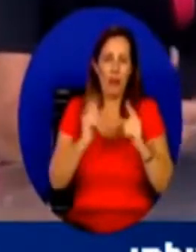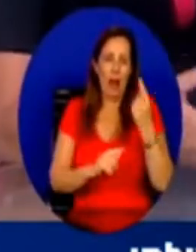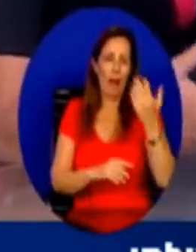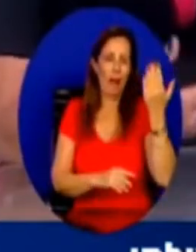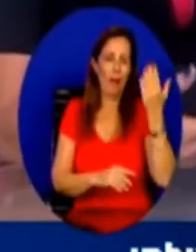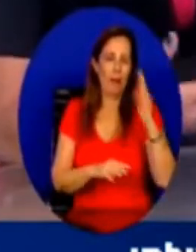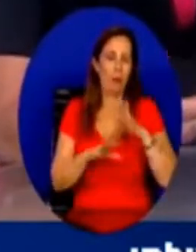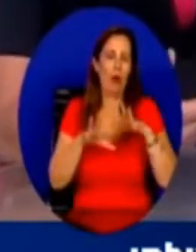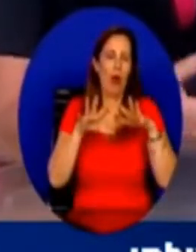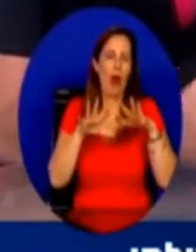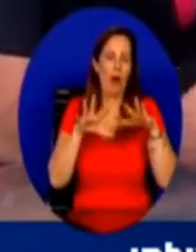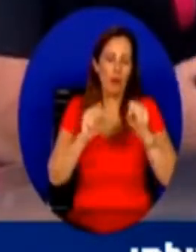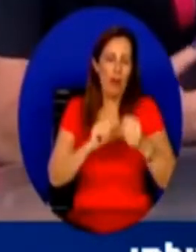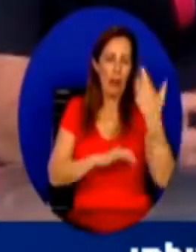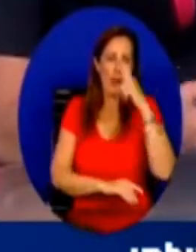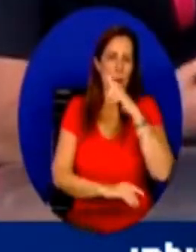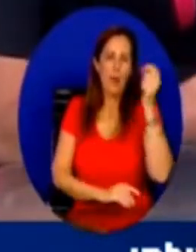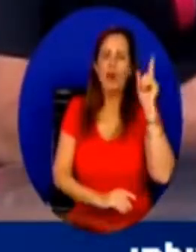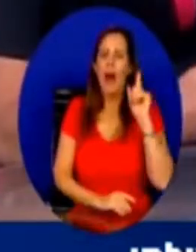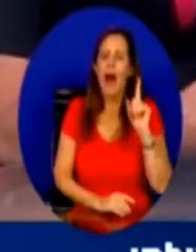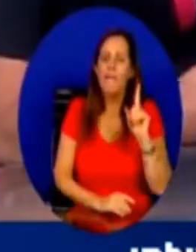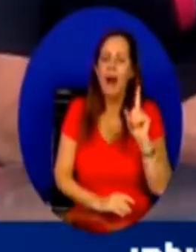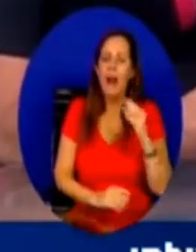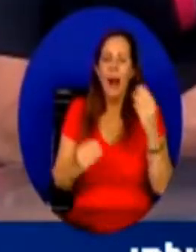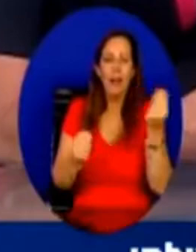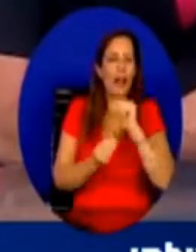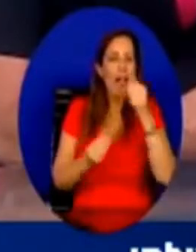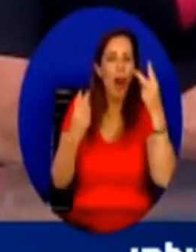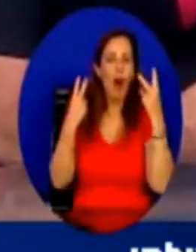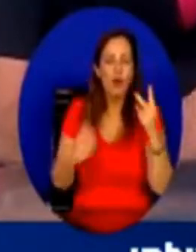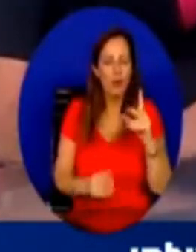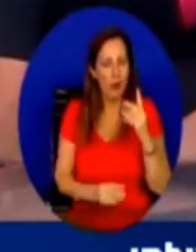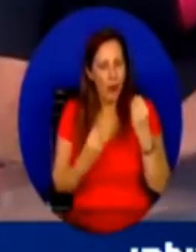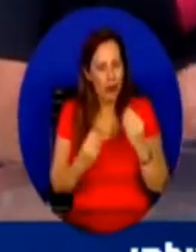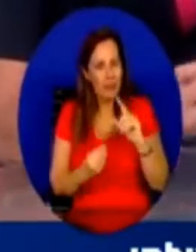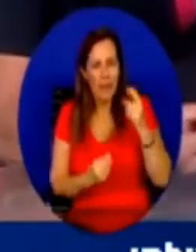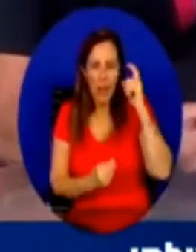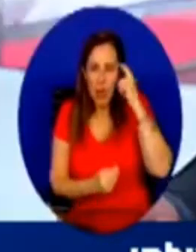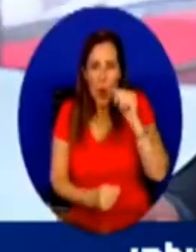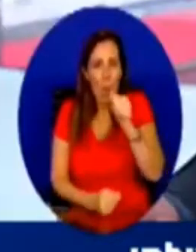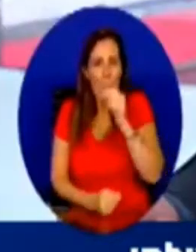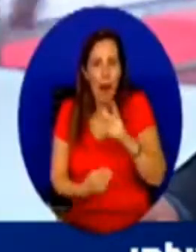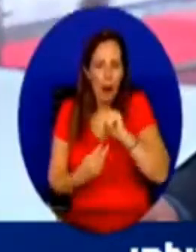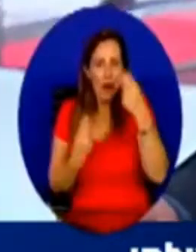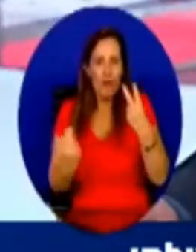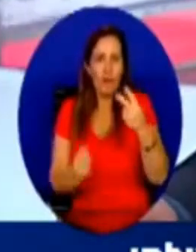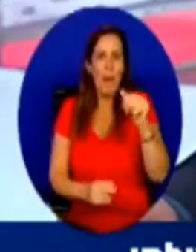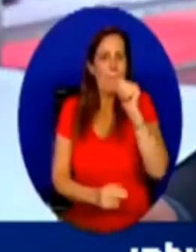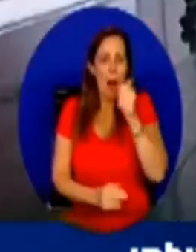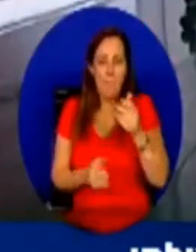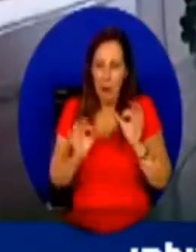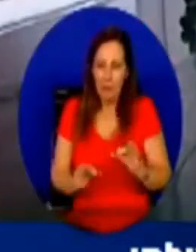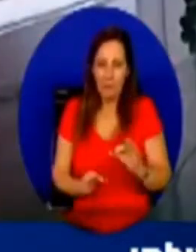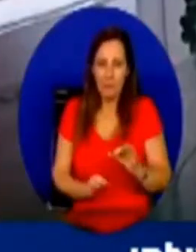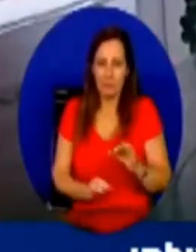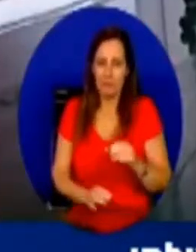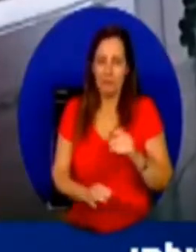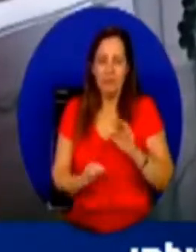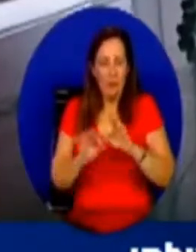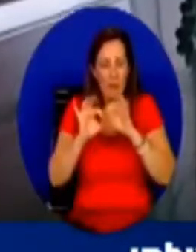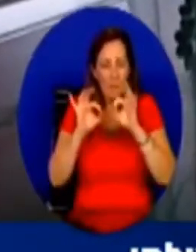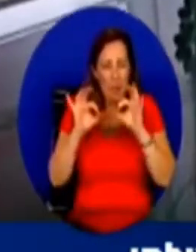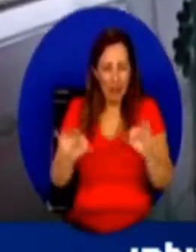כאילו ההתיישבות לפני 100 שנה, אבל למעשה היסוד הכי חשוב... קודם כל, צריך לדאוג למים. למים, דבר ראשון באמת, ובאמת מראשית